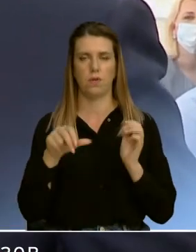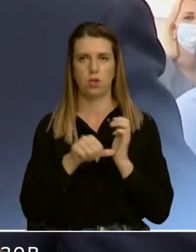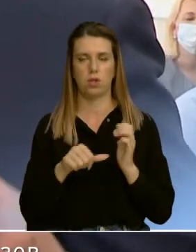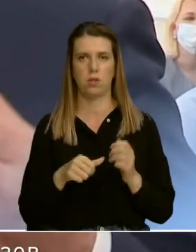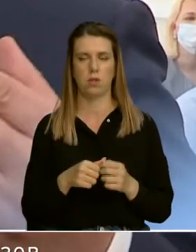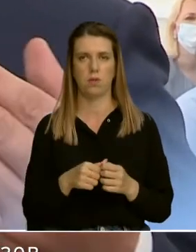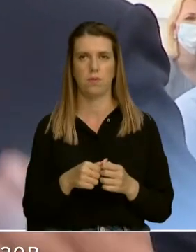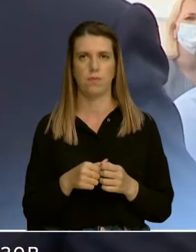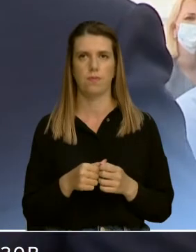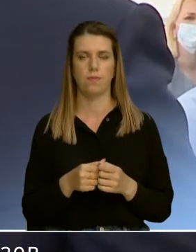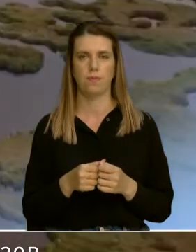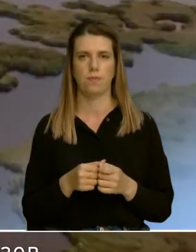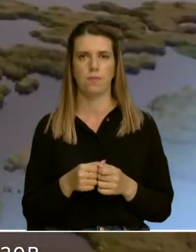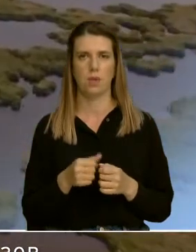26,